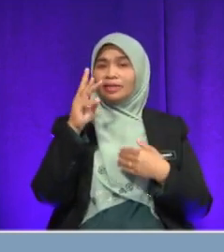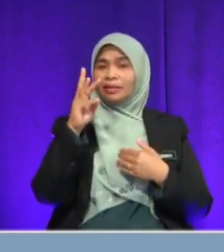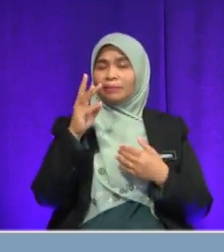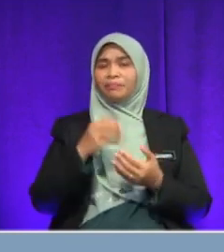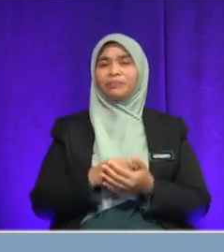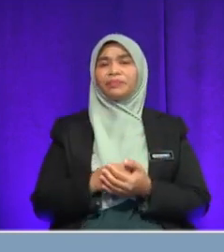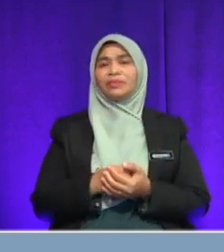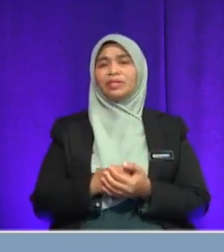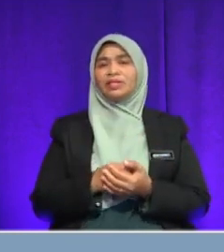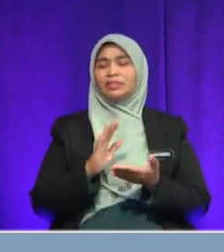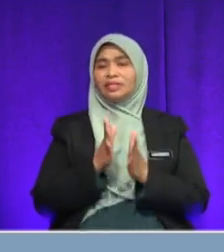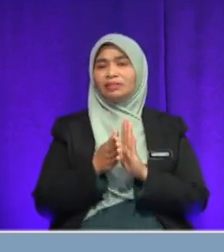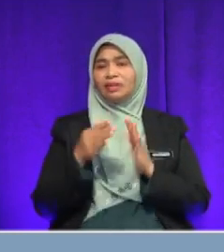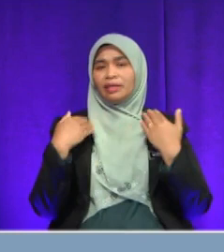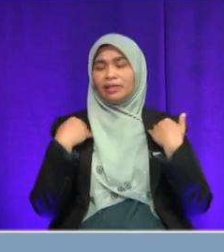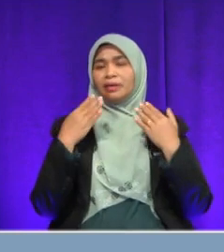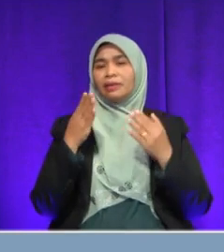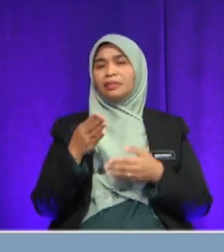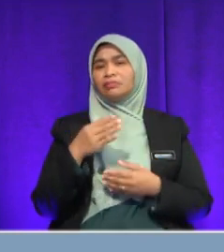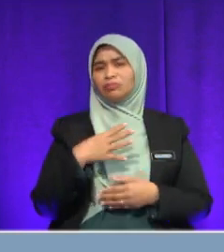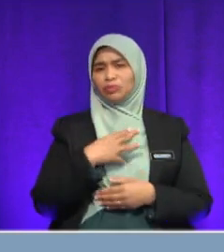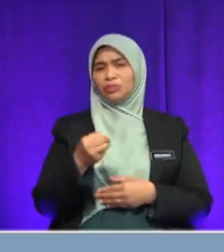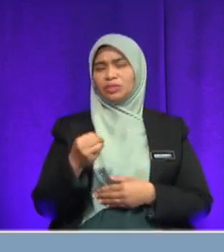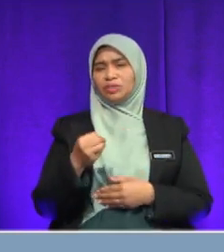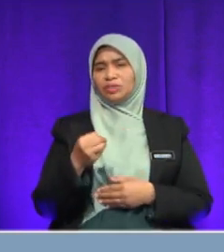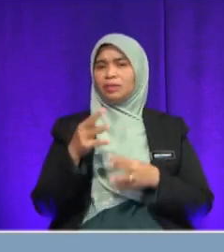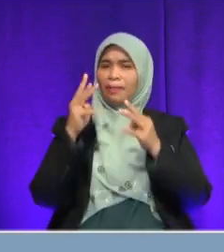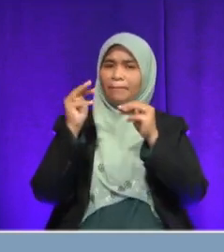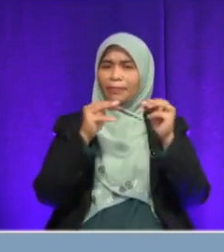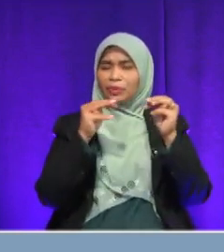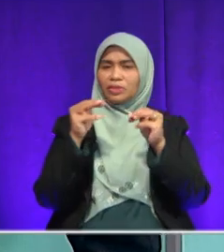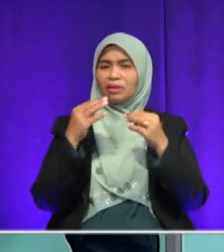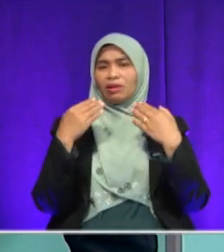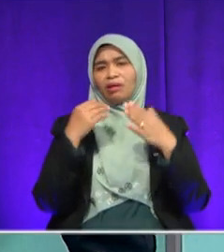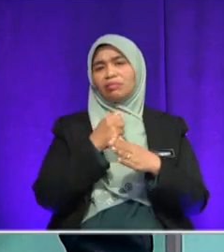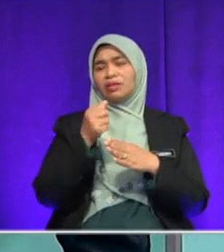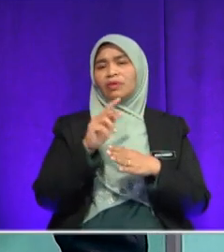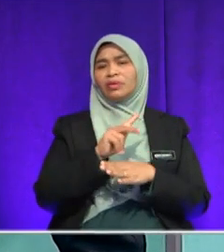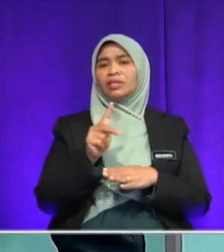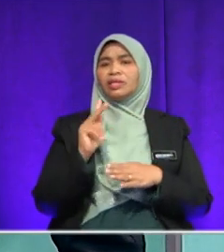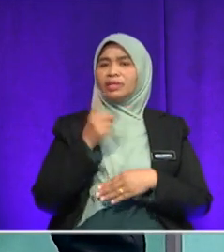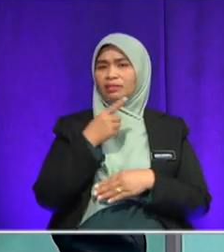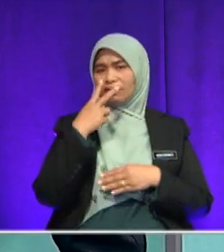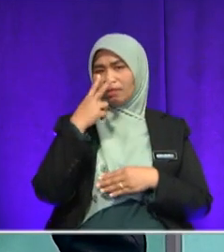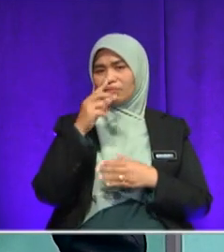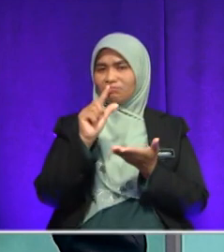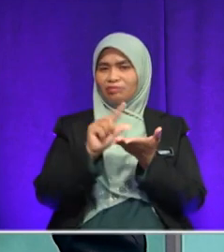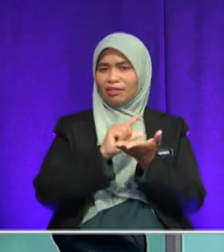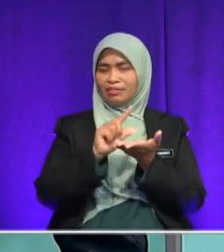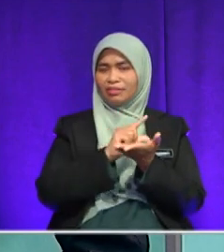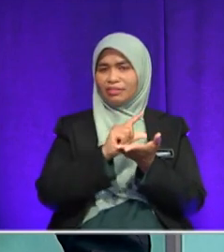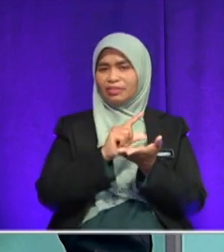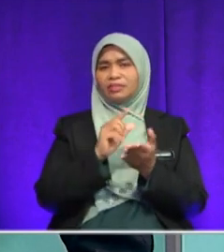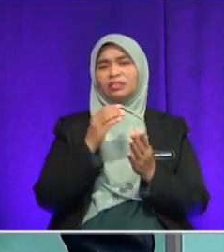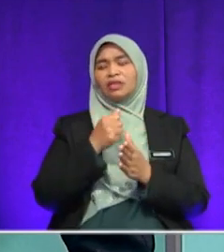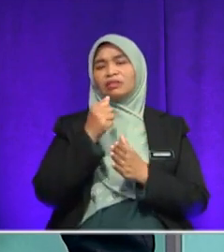barang penggenap, kita juga lihat cita rasa, kita juga lihat musim, ataupun kita lihat pendapatan, kita juga lihat berdasarkan